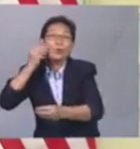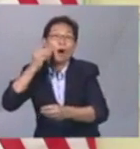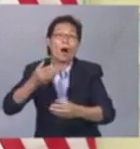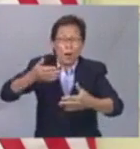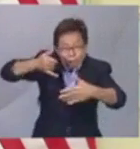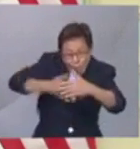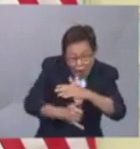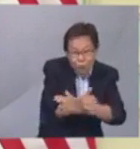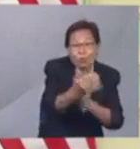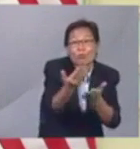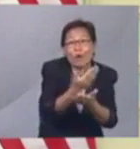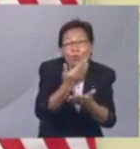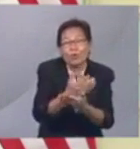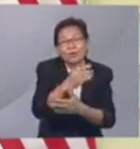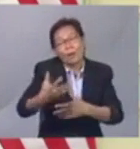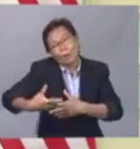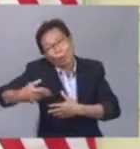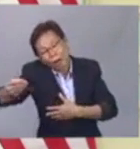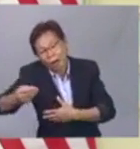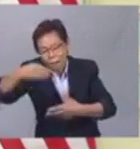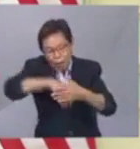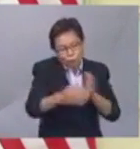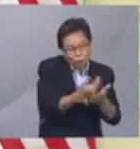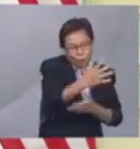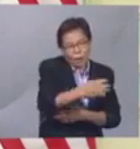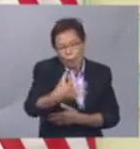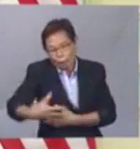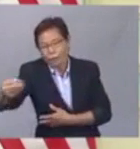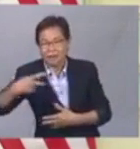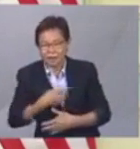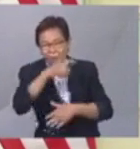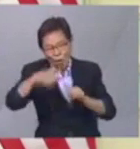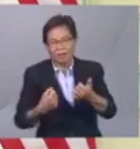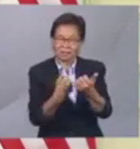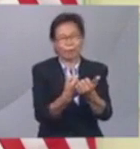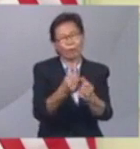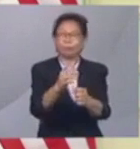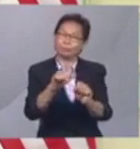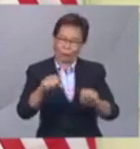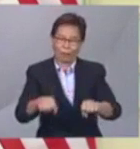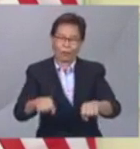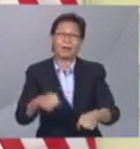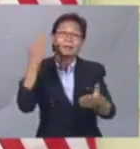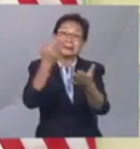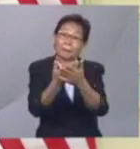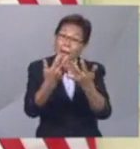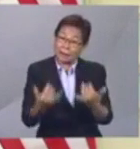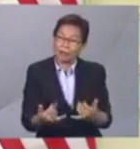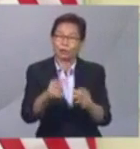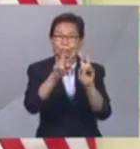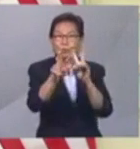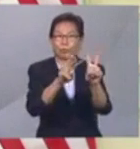yang baru, dengan yang pulang, jadi kita masih boleh menampung. Setakat hari ini, kita mempunyai